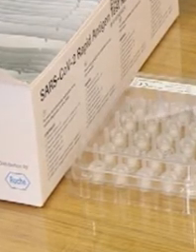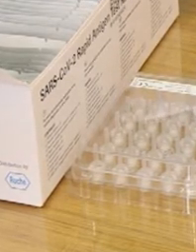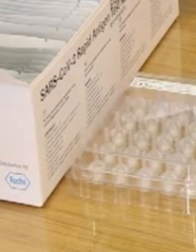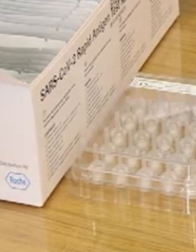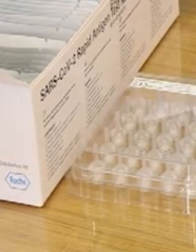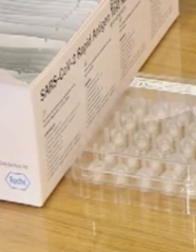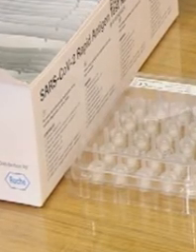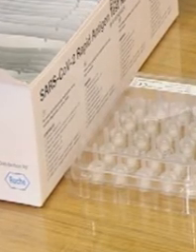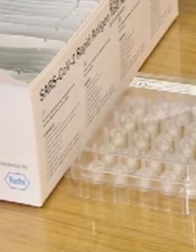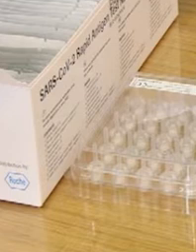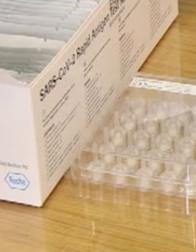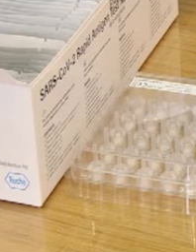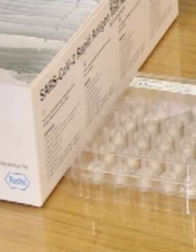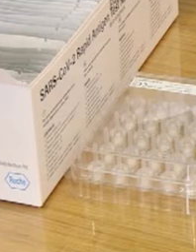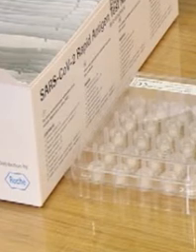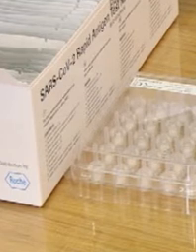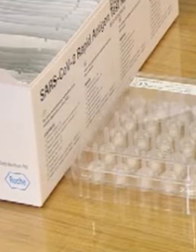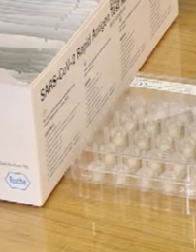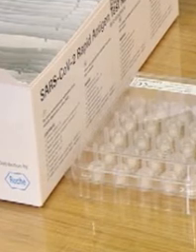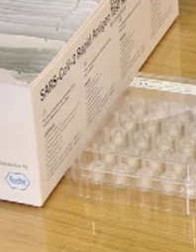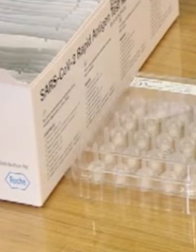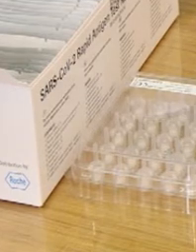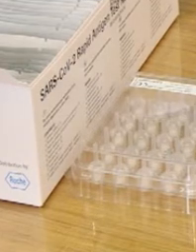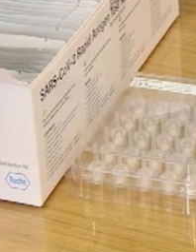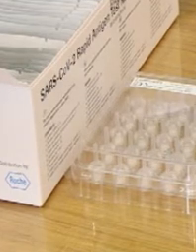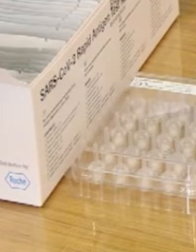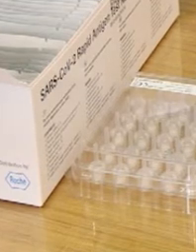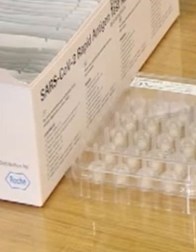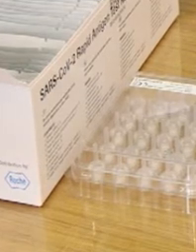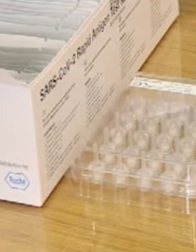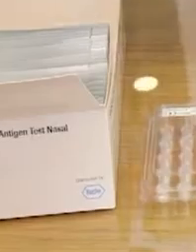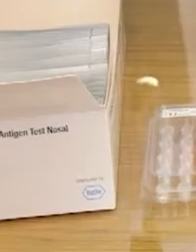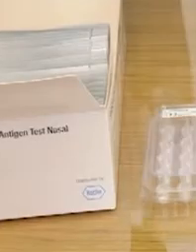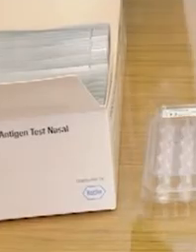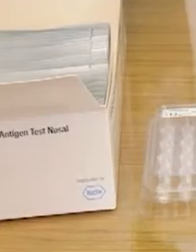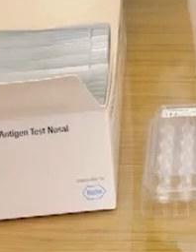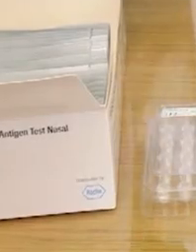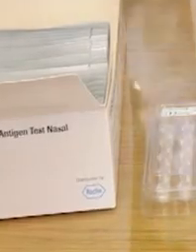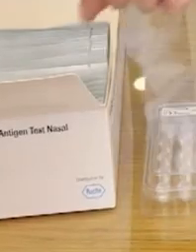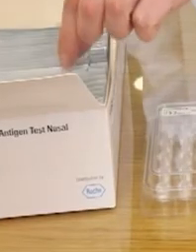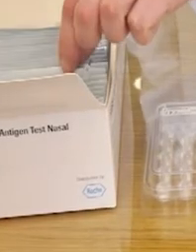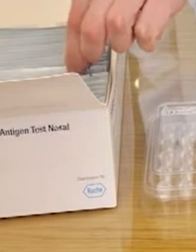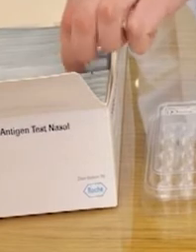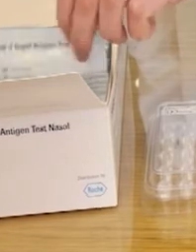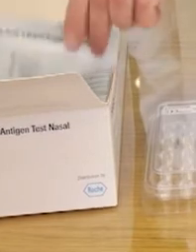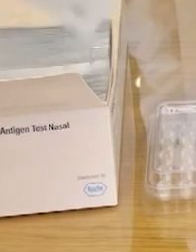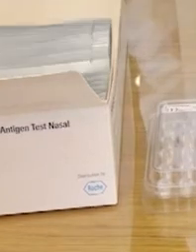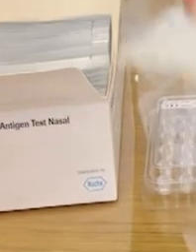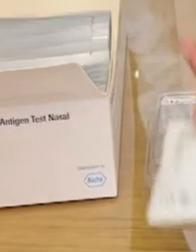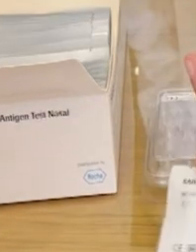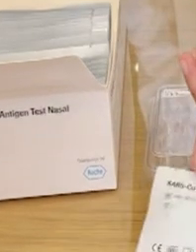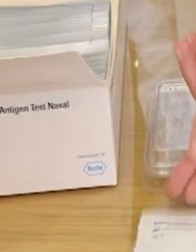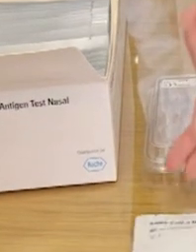όπου ζητήθηκε να συνεχιστεί η δωρεάν διάθεση από τα φαρμακεία της χώρας για τους επόμενους 2 με 3 μήνες. Από πλευράς των